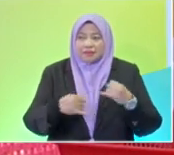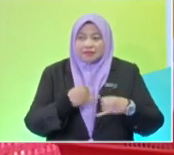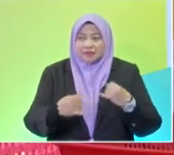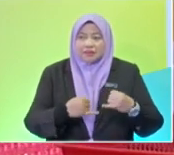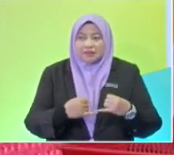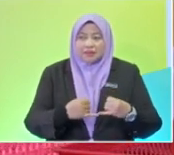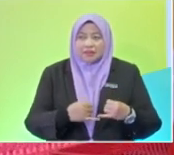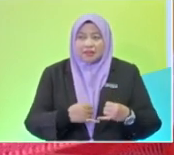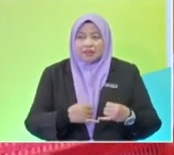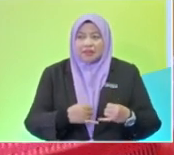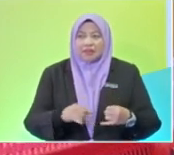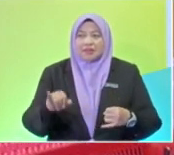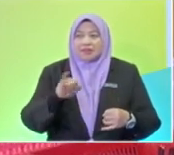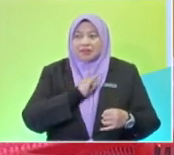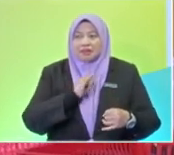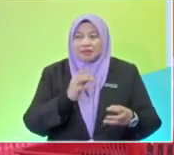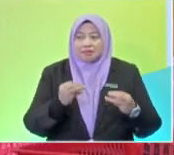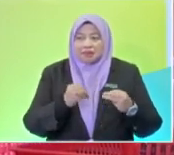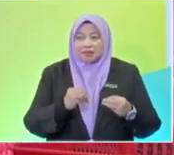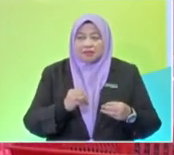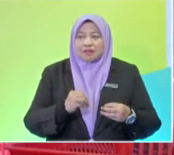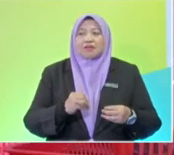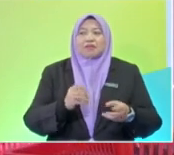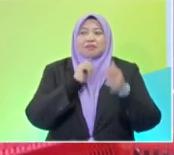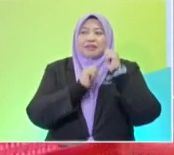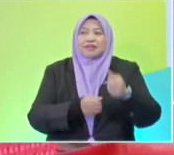ikan badut chef kita tadi hah